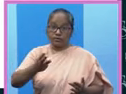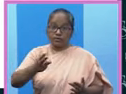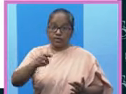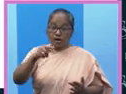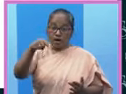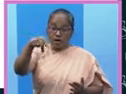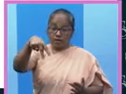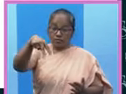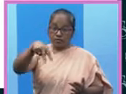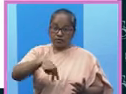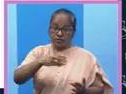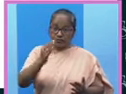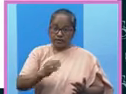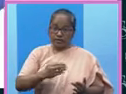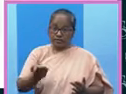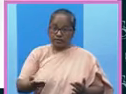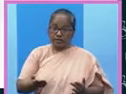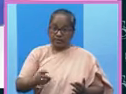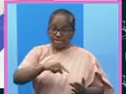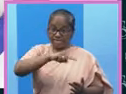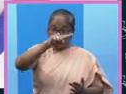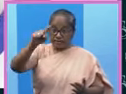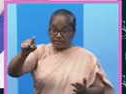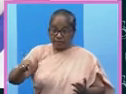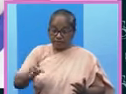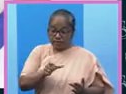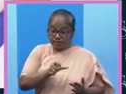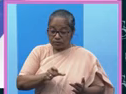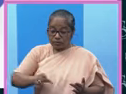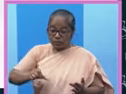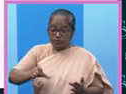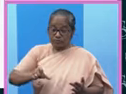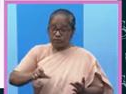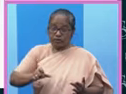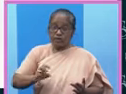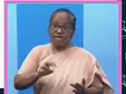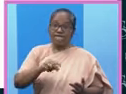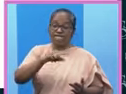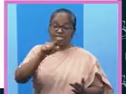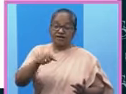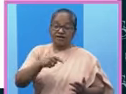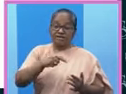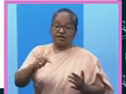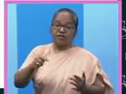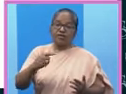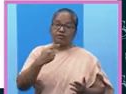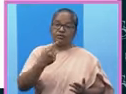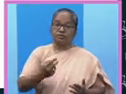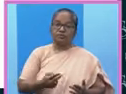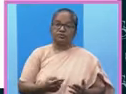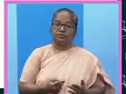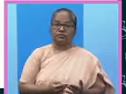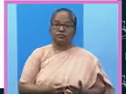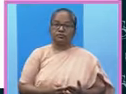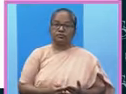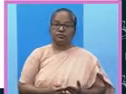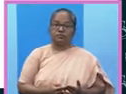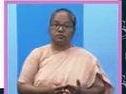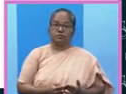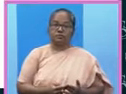கொண்டு வெட்டிய பிறகு அதில் அந்த வட்ட பரிதியில் இருக்கக்கூடிய ஒரு பகுதியை தான் நாம் என்னன்னு சொல்கிறோம், அந்த வட்ட வில் என்று சொல்கிறோம்.